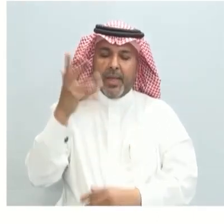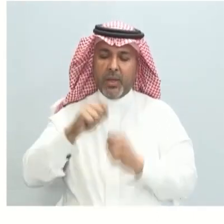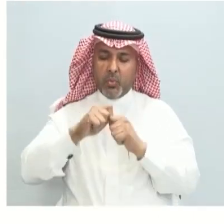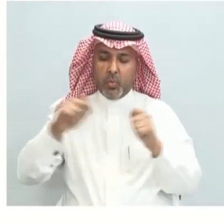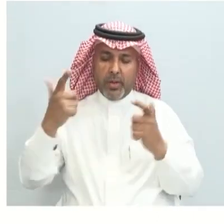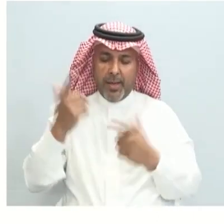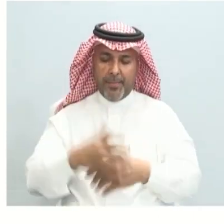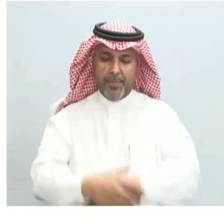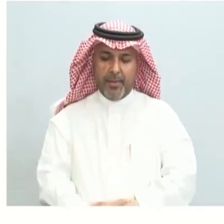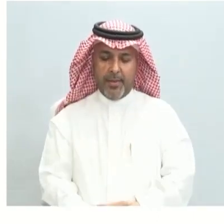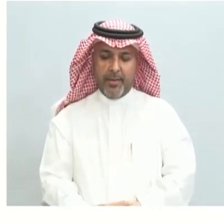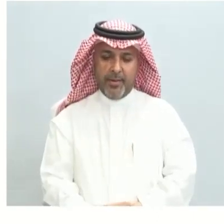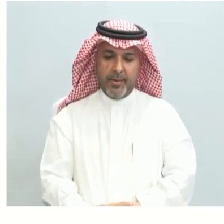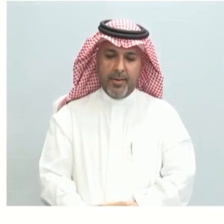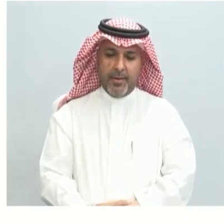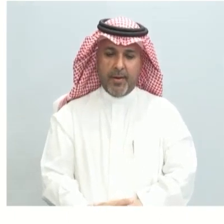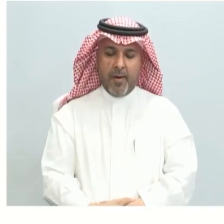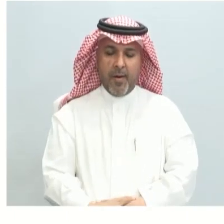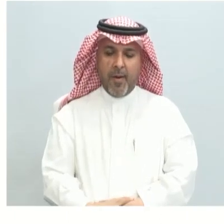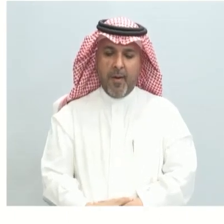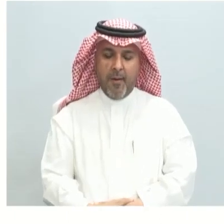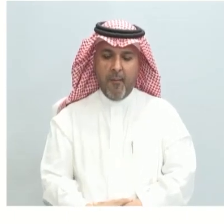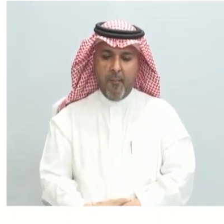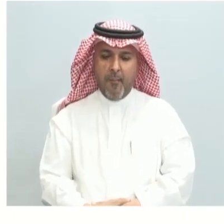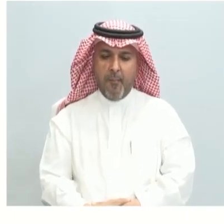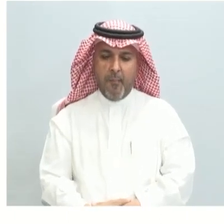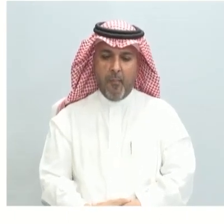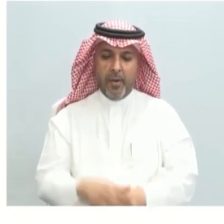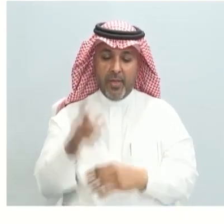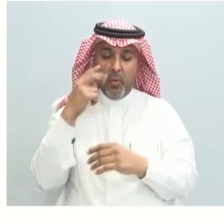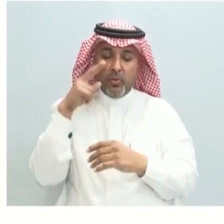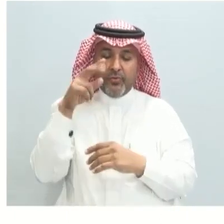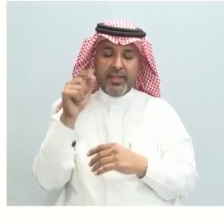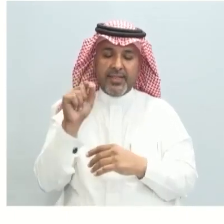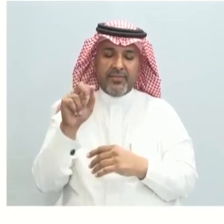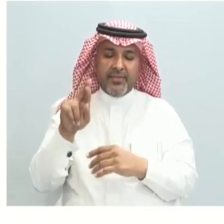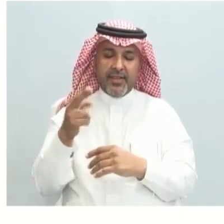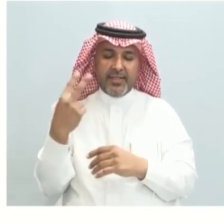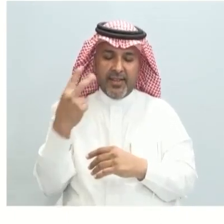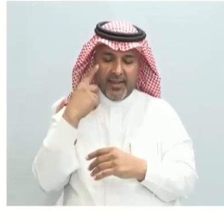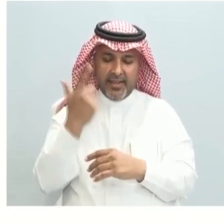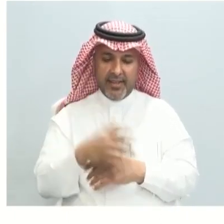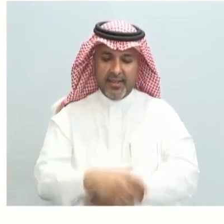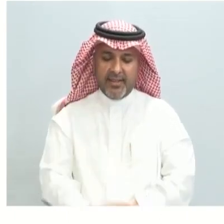الدورة فأنا أعرف أن طول الدورة يساوي كم؟ 0.2 فكم تساوي البي؟